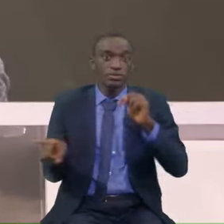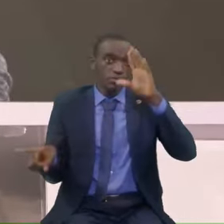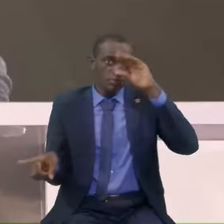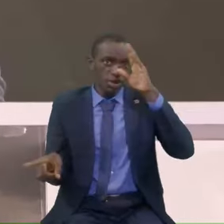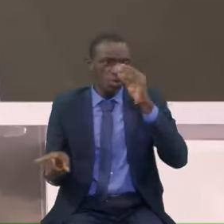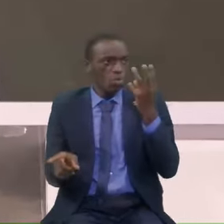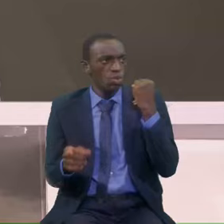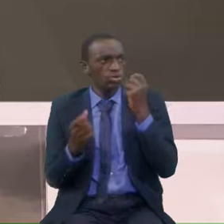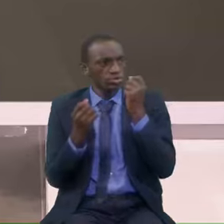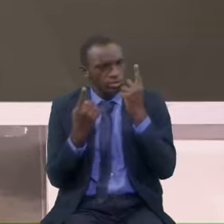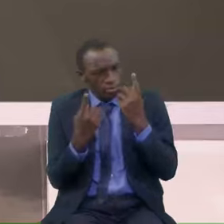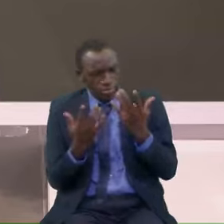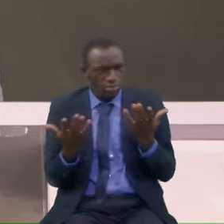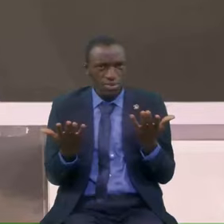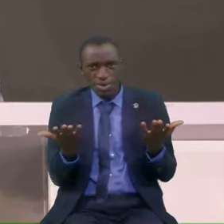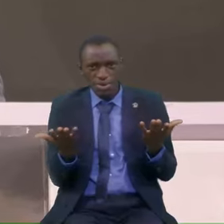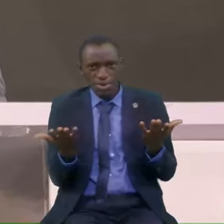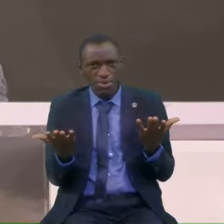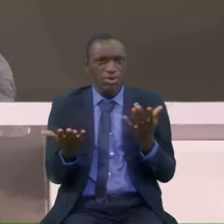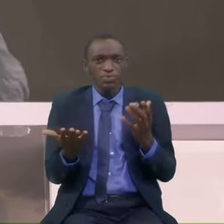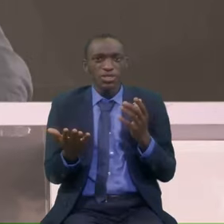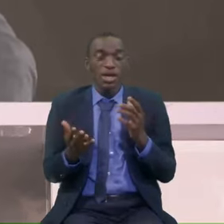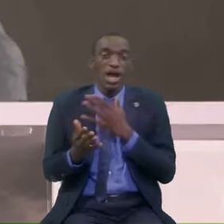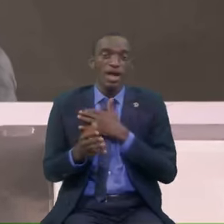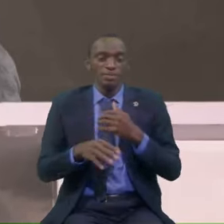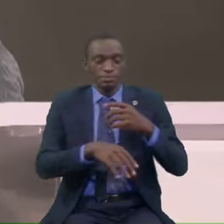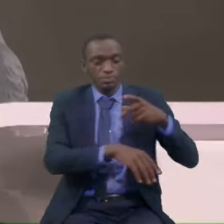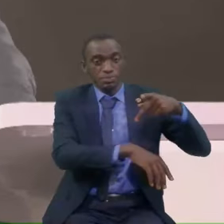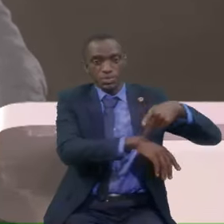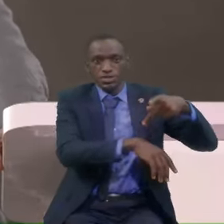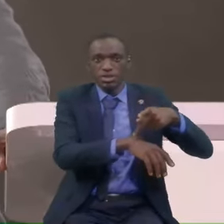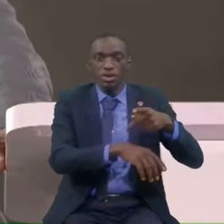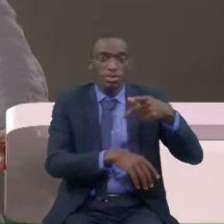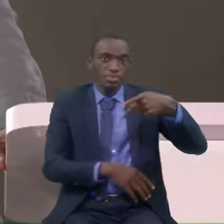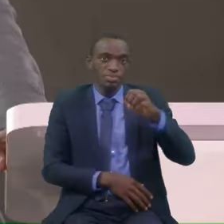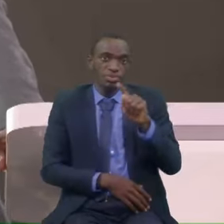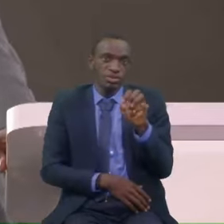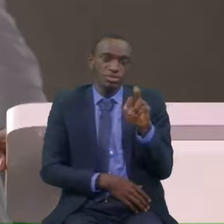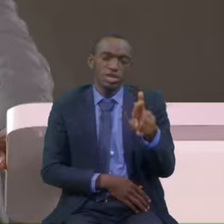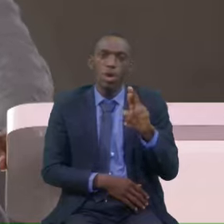Le monsieur était stupéfait, regardait. Pierre était si sûr.